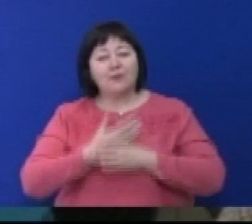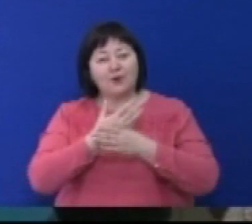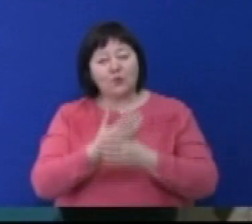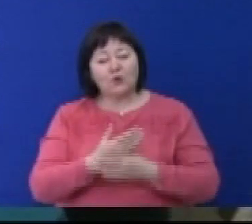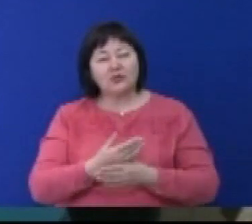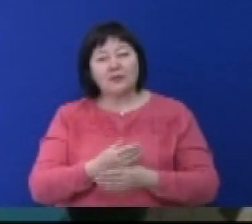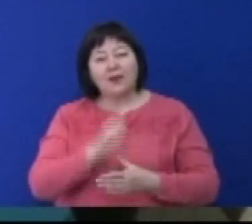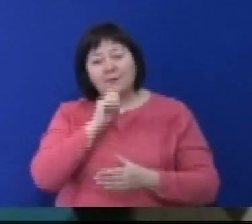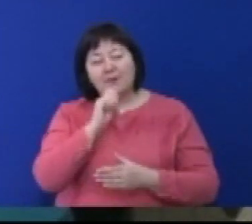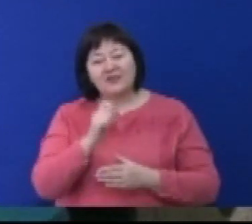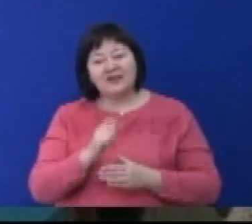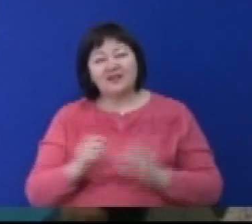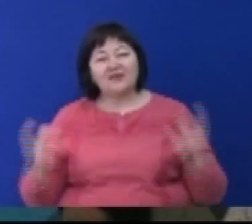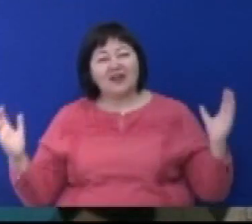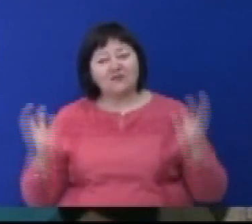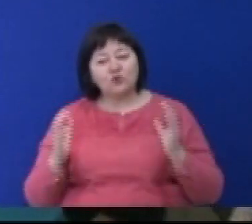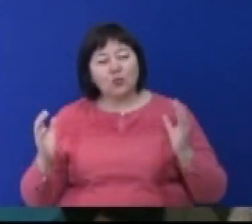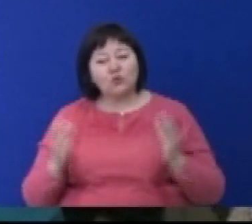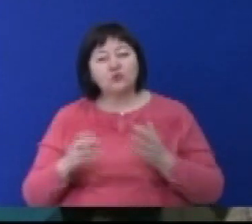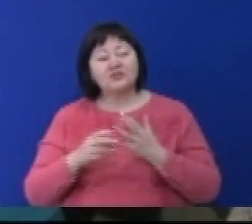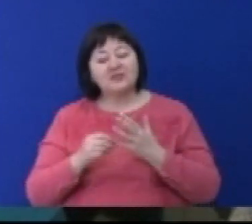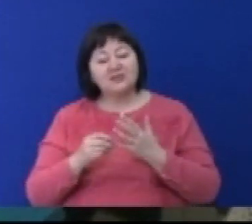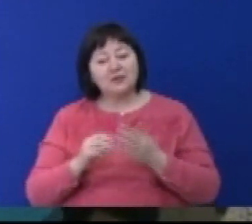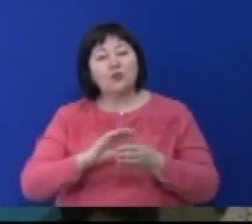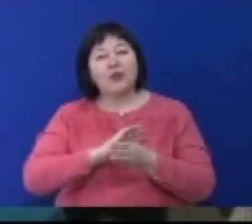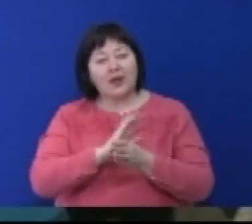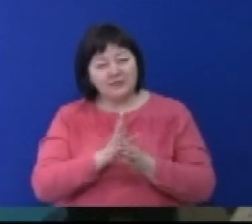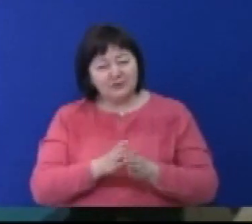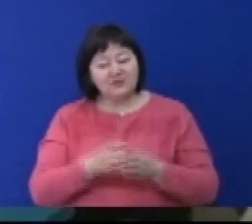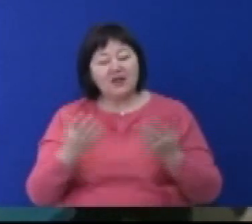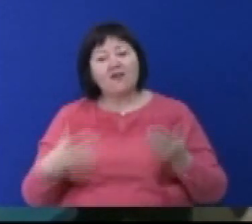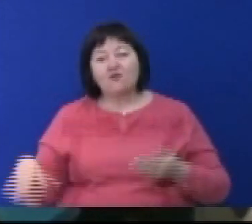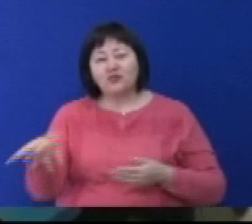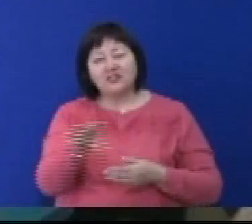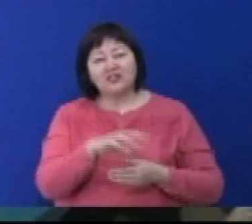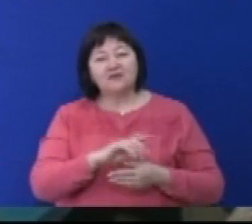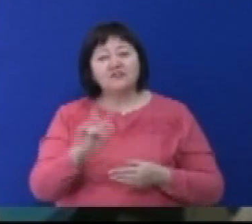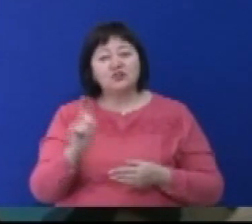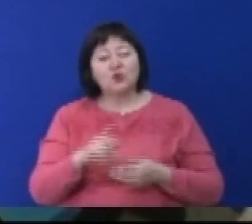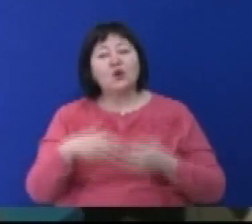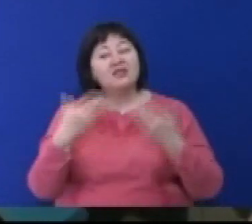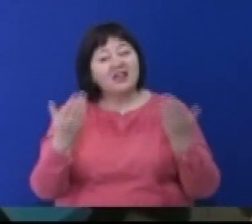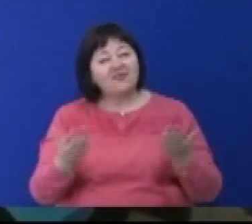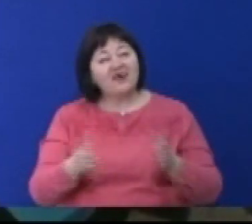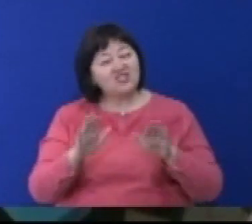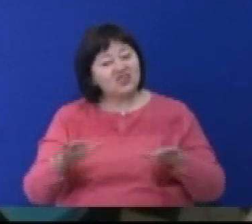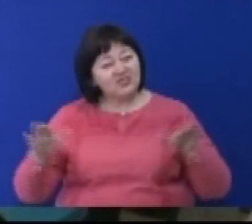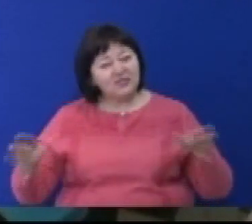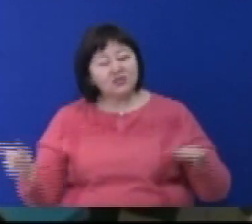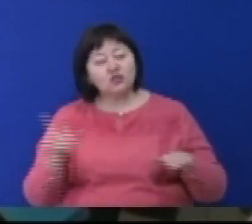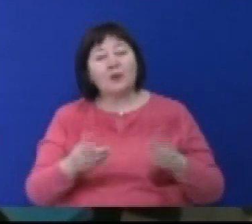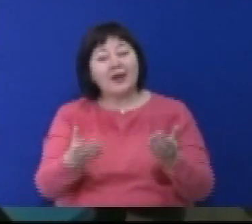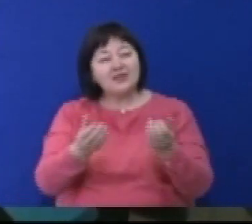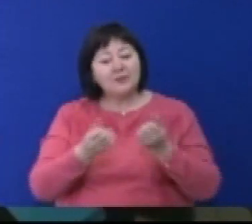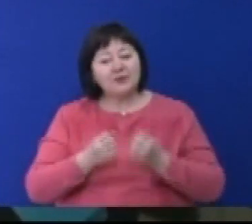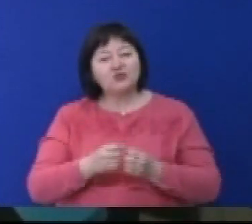мақсатында жәрдемақымен жер берілген, көлікпен де қамтылыпсыз. Мұның барлығы балаларыңыздың игілігі үшін, жақсы білім алып,